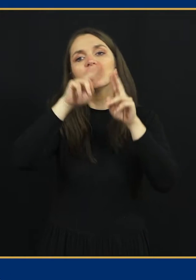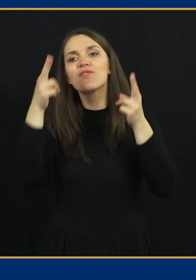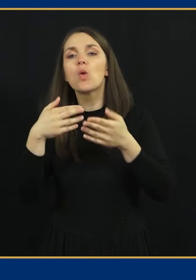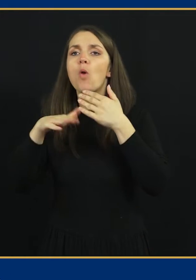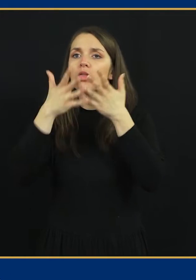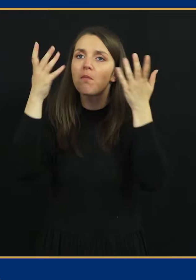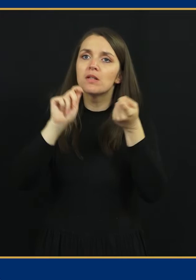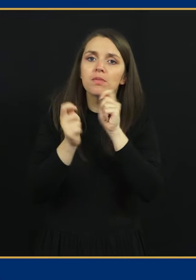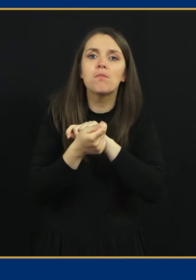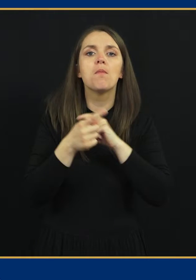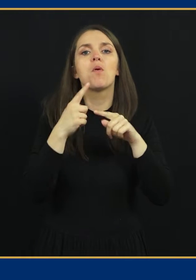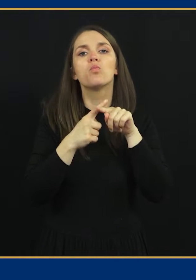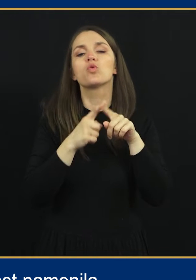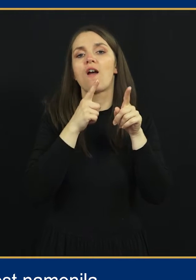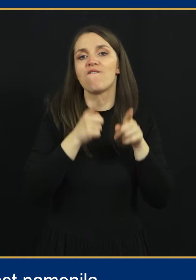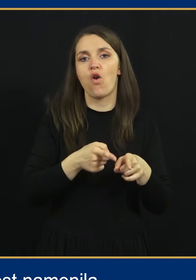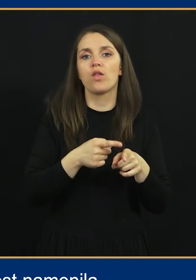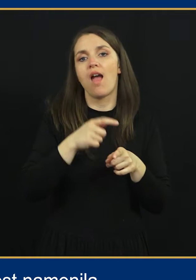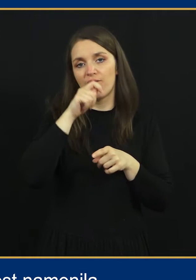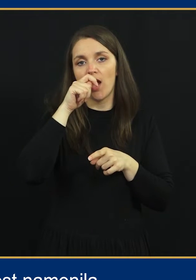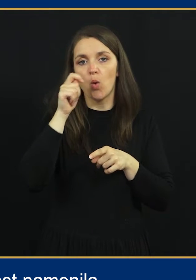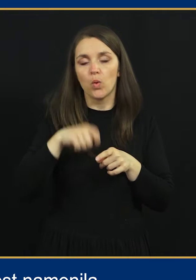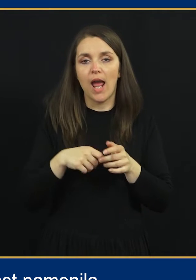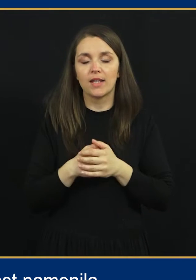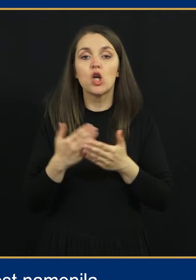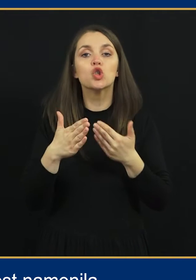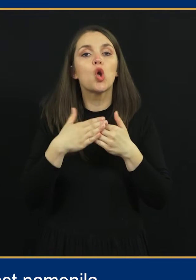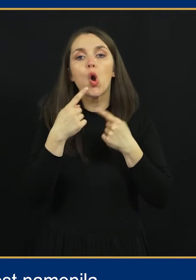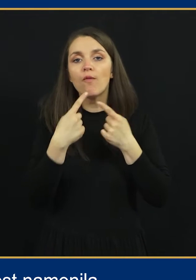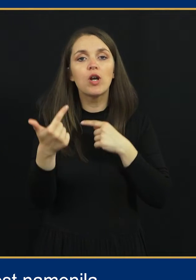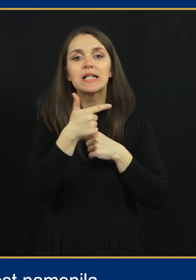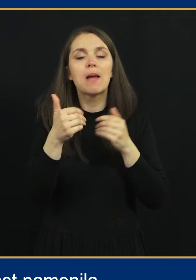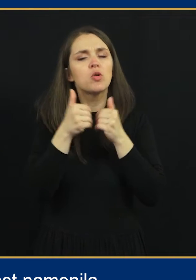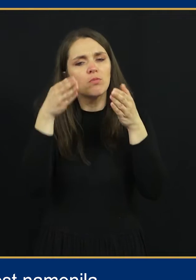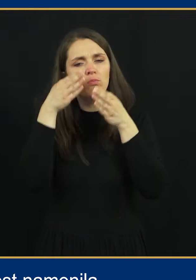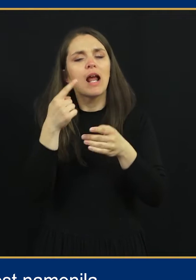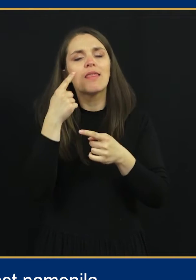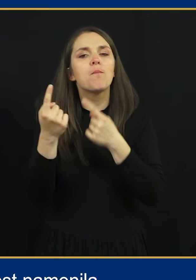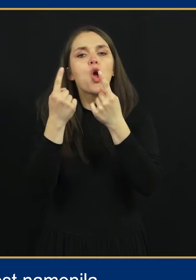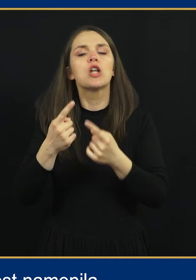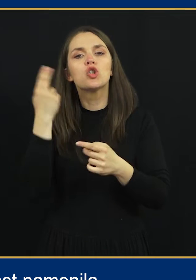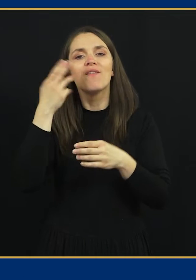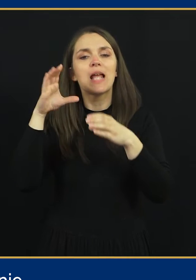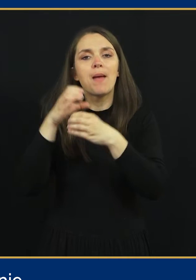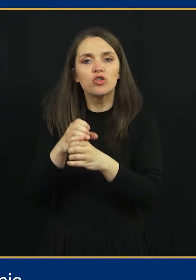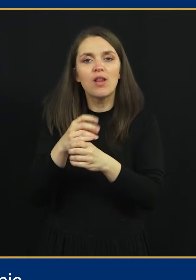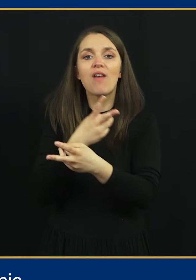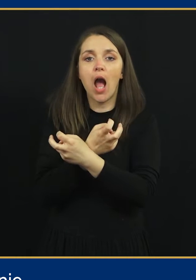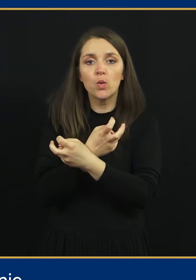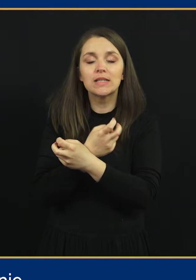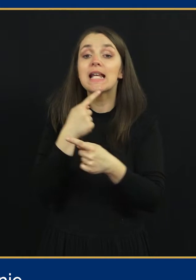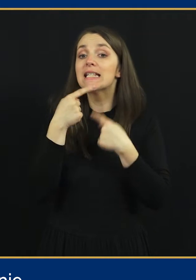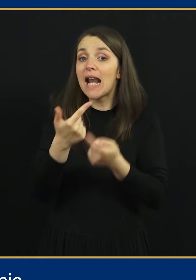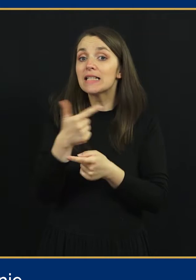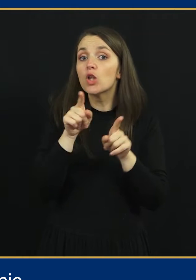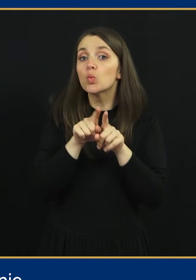in vojna v Ukrajini. Sogovornika sta posebno pozornost namenila položaju slovenske manjšine v Avstriji, izrazila sta